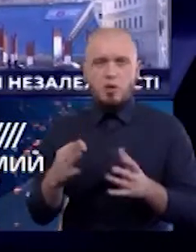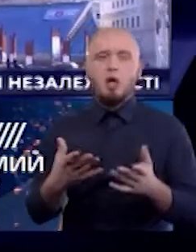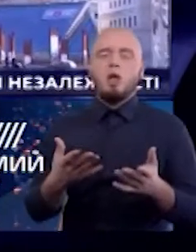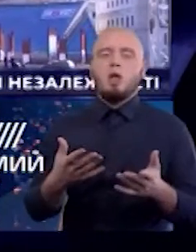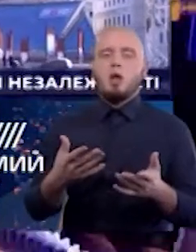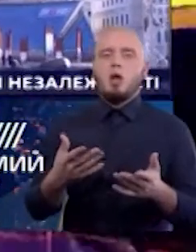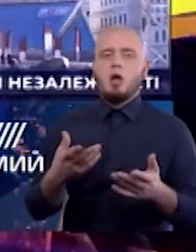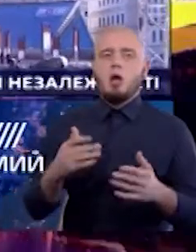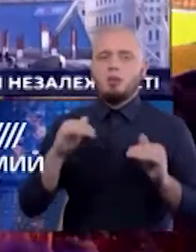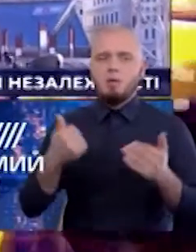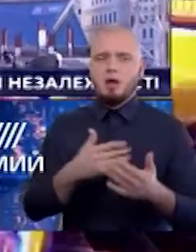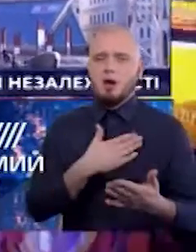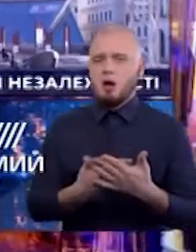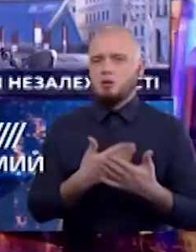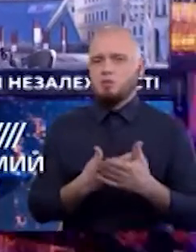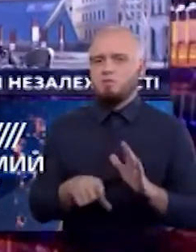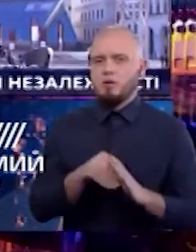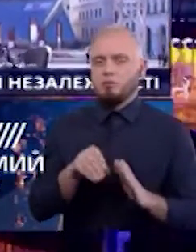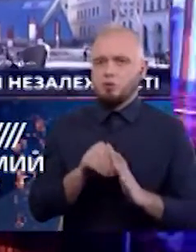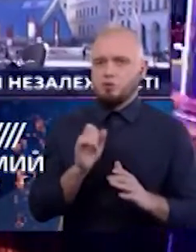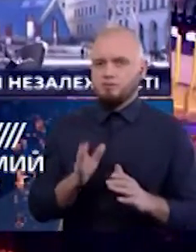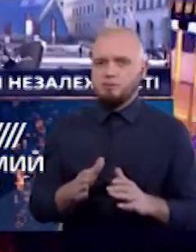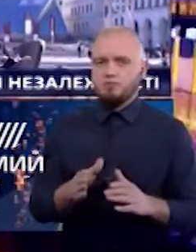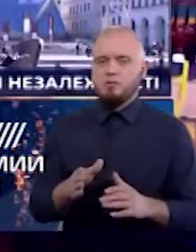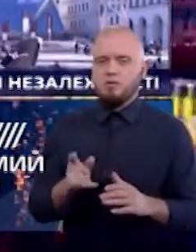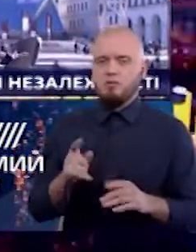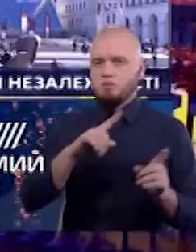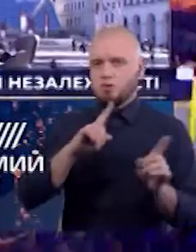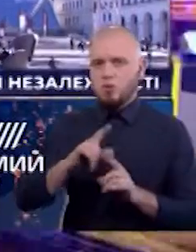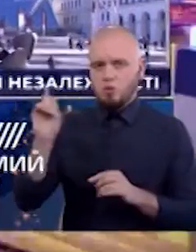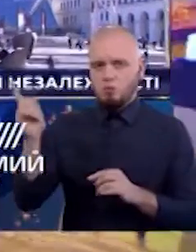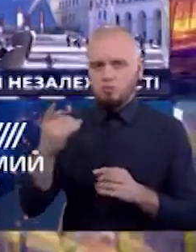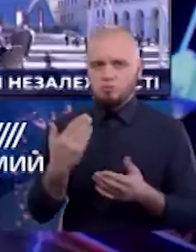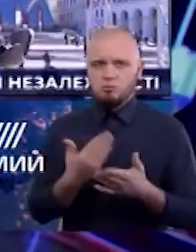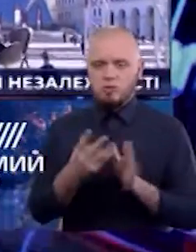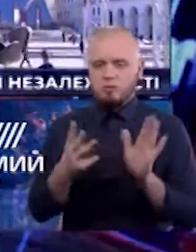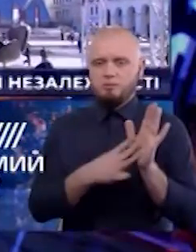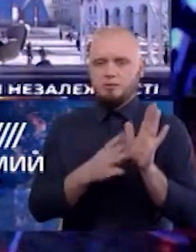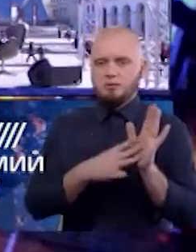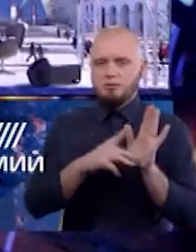кількість виборців, які отримали виборчі бюлетені для голосування, складала